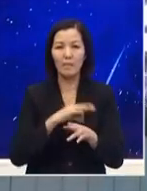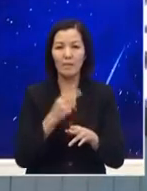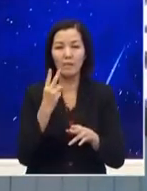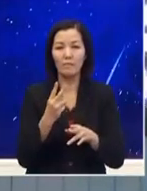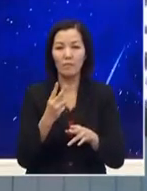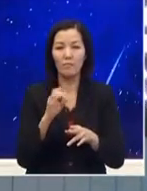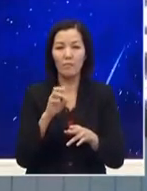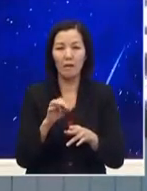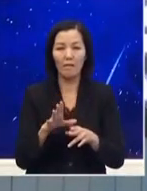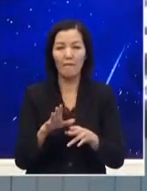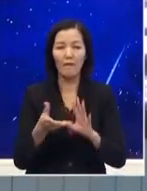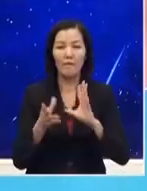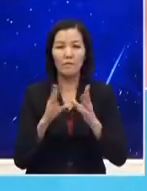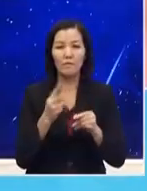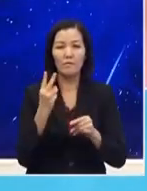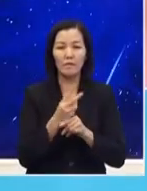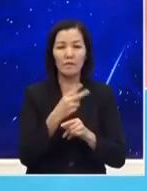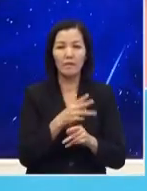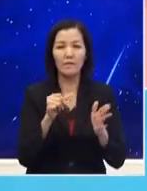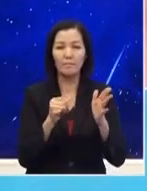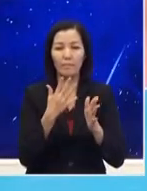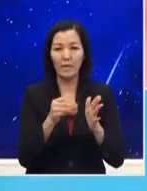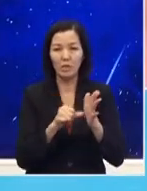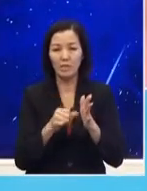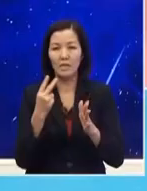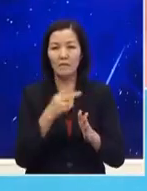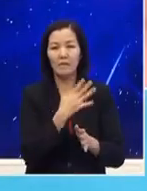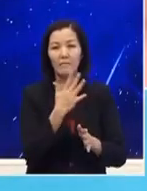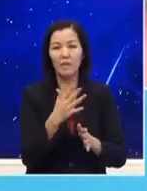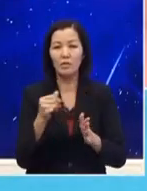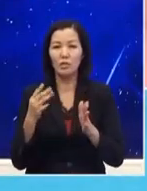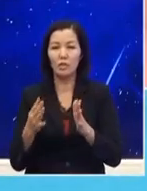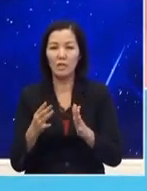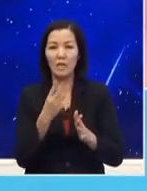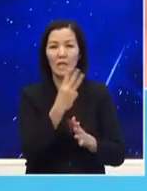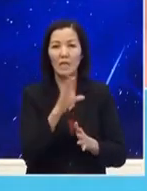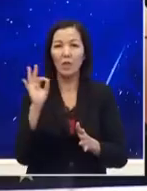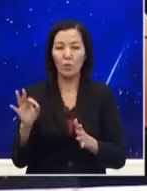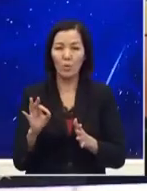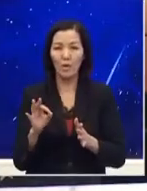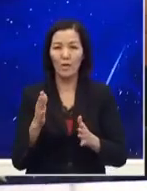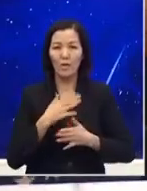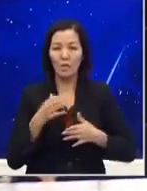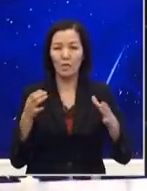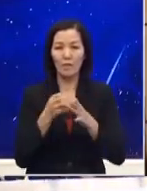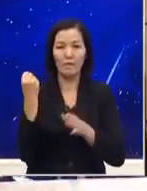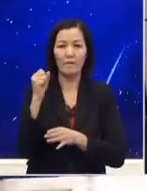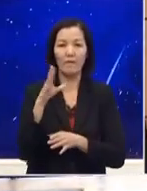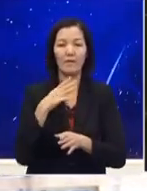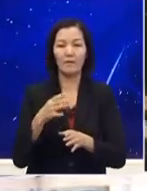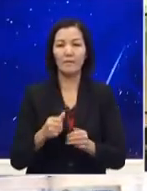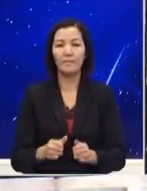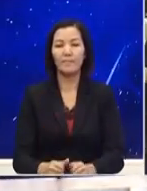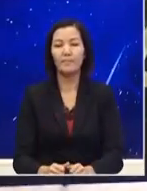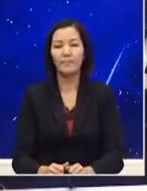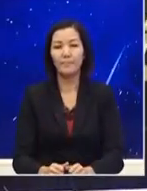двузначное количество очков. Счет второй партии 25-6, третий 25-4. Итог 3-0. А это сокрушительная победа волейбольного клуба ЖТСУ в